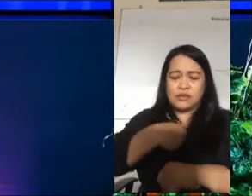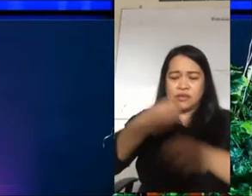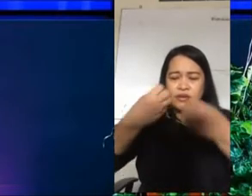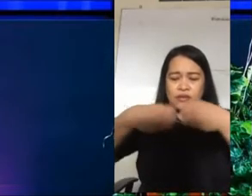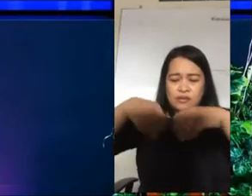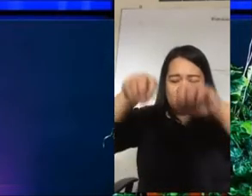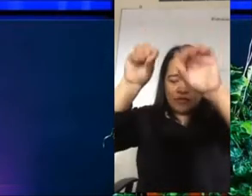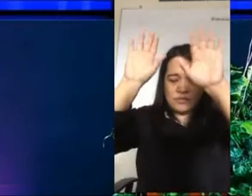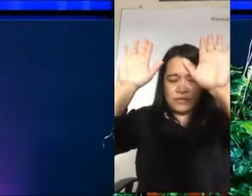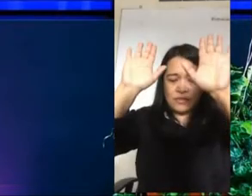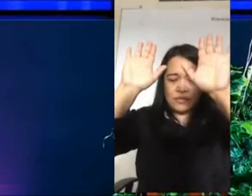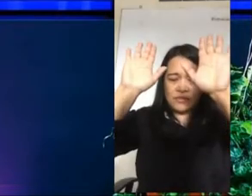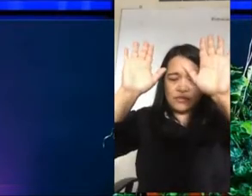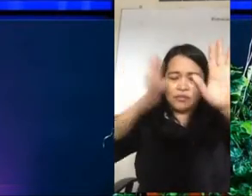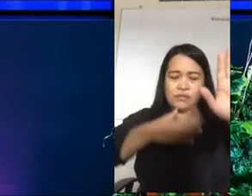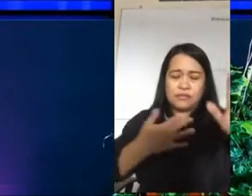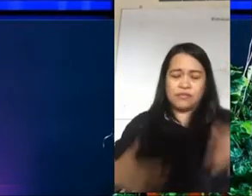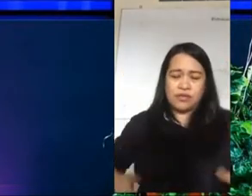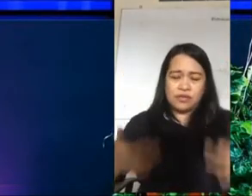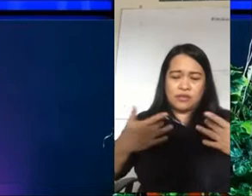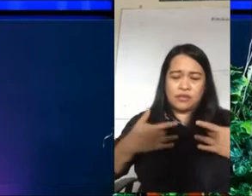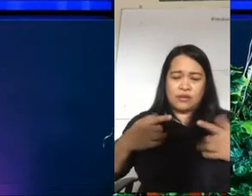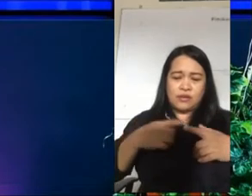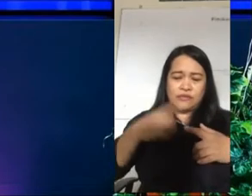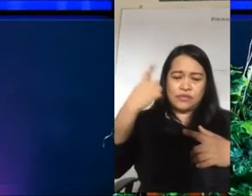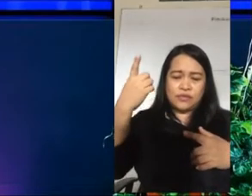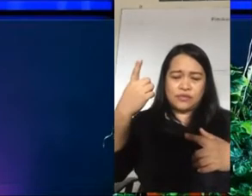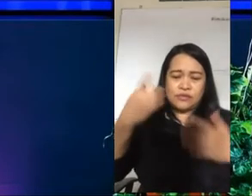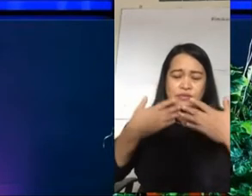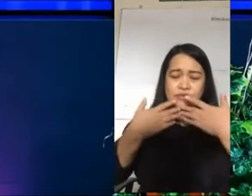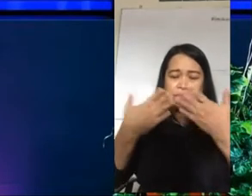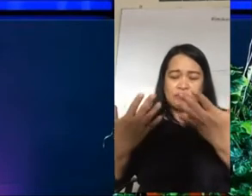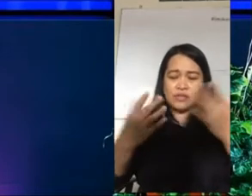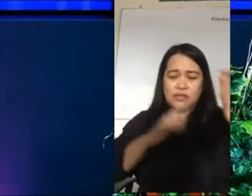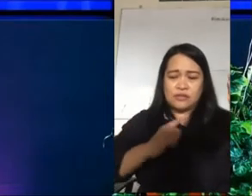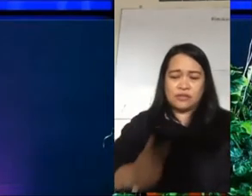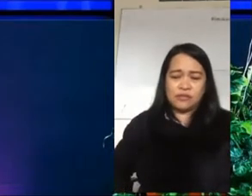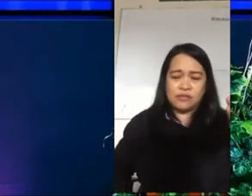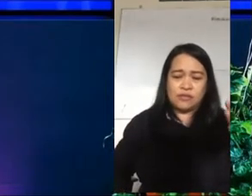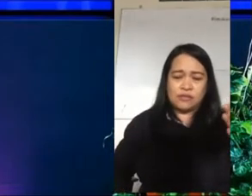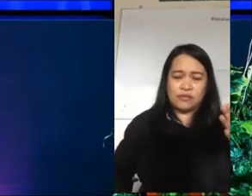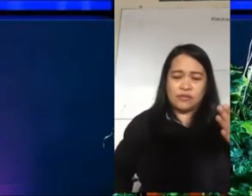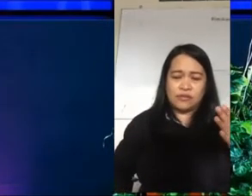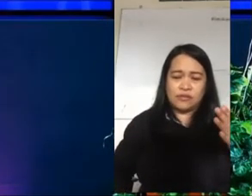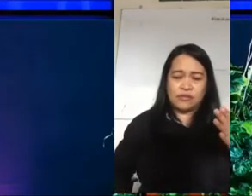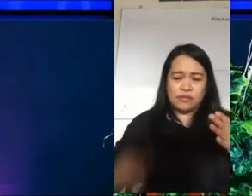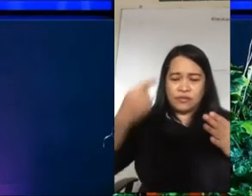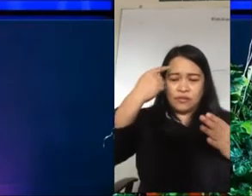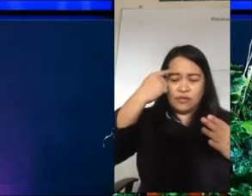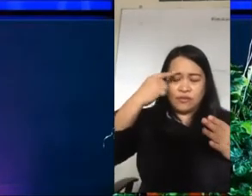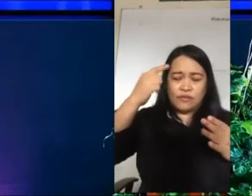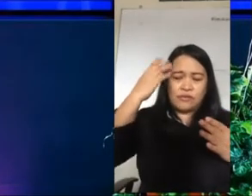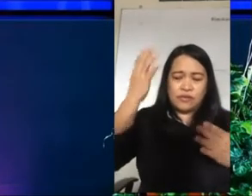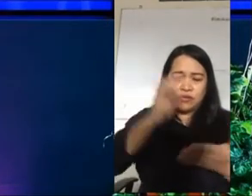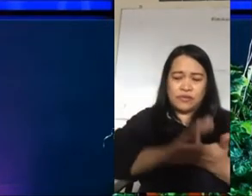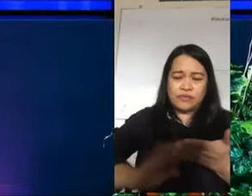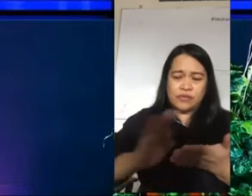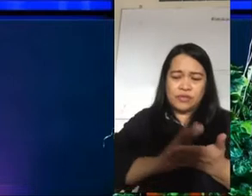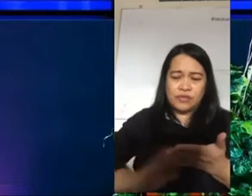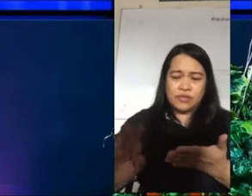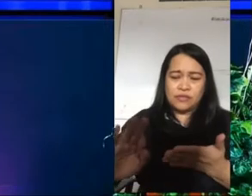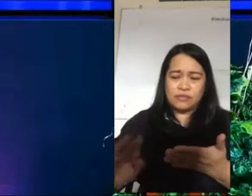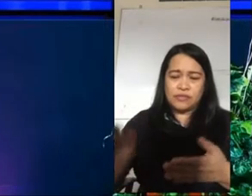iyo ang aking buhay. Salamat po, Panginoon Jesus, sa pagpapatawad mo sa akin.